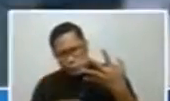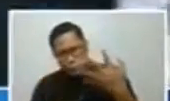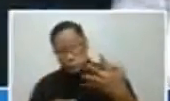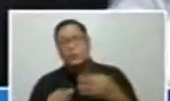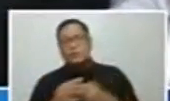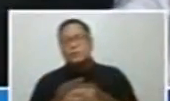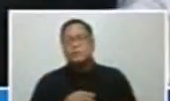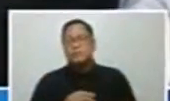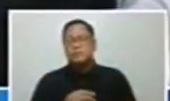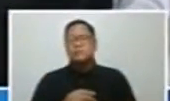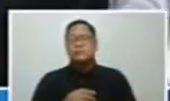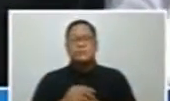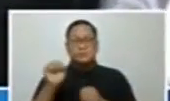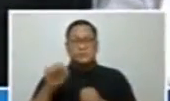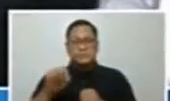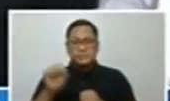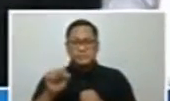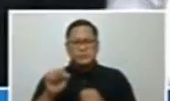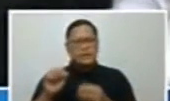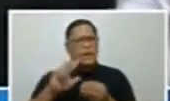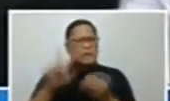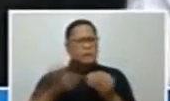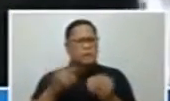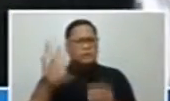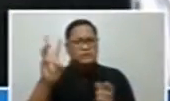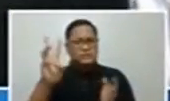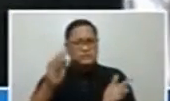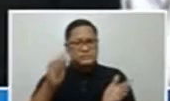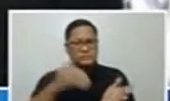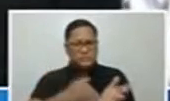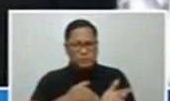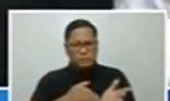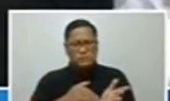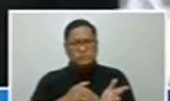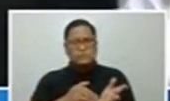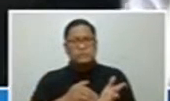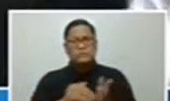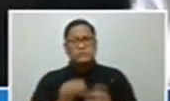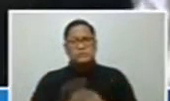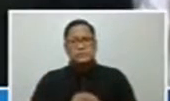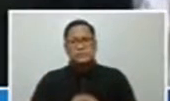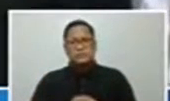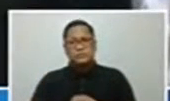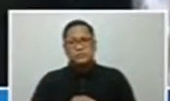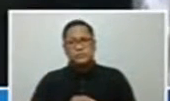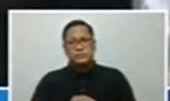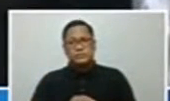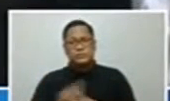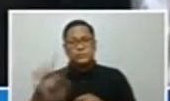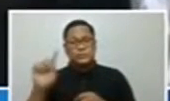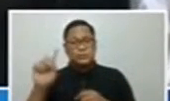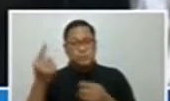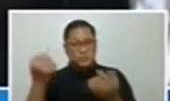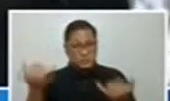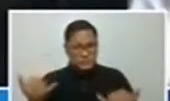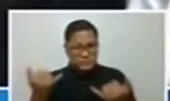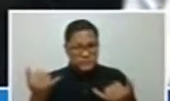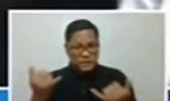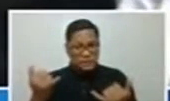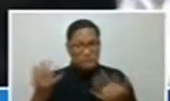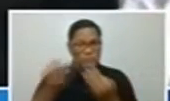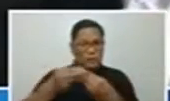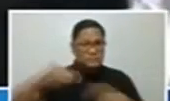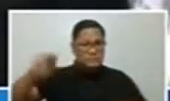Governor Alvarez, sir, alam natin na napakalaki ng epekto itong pandemya, lalong-lalo na